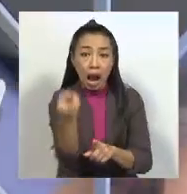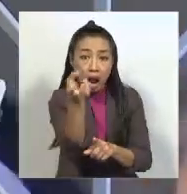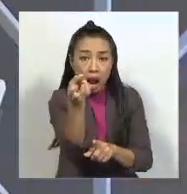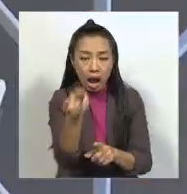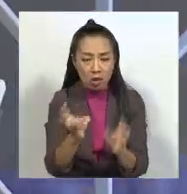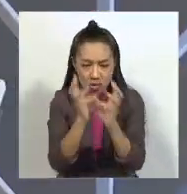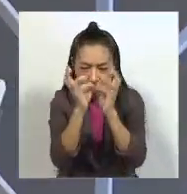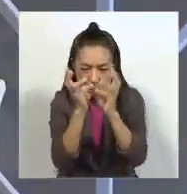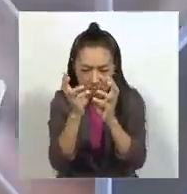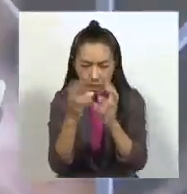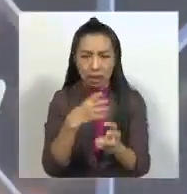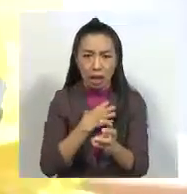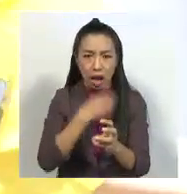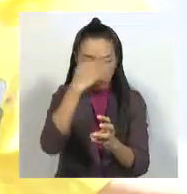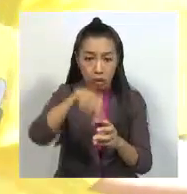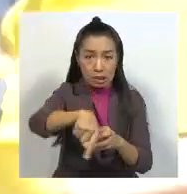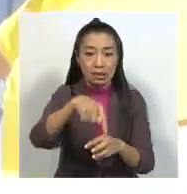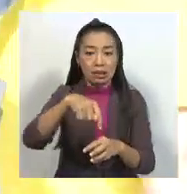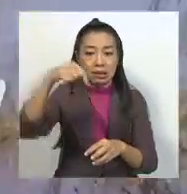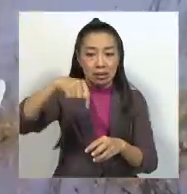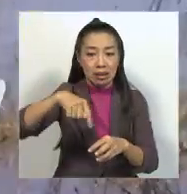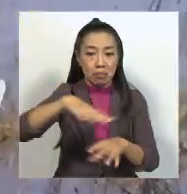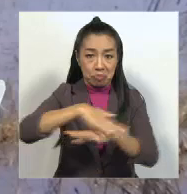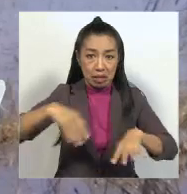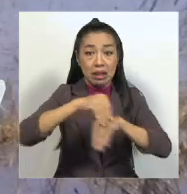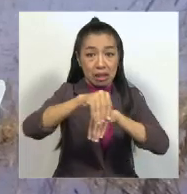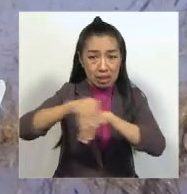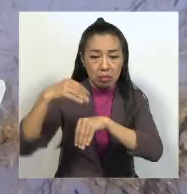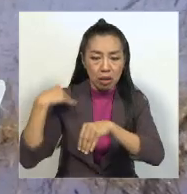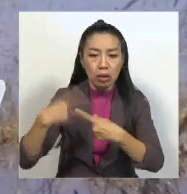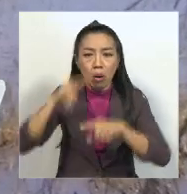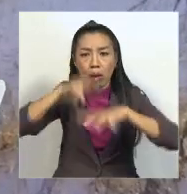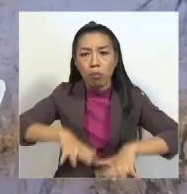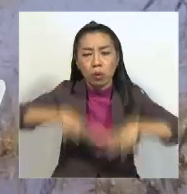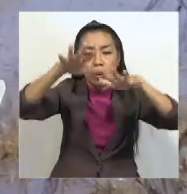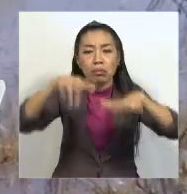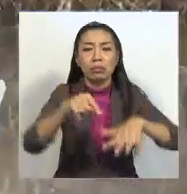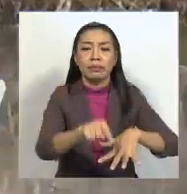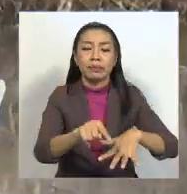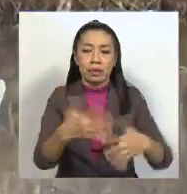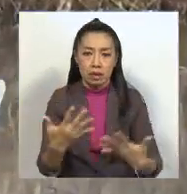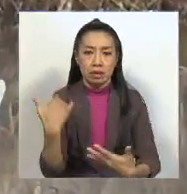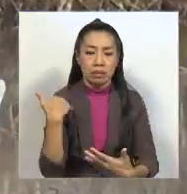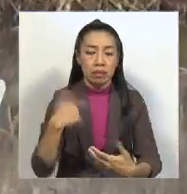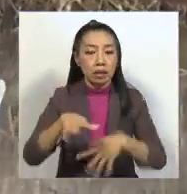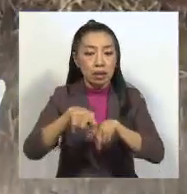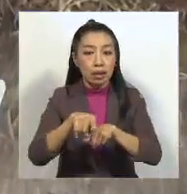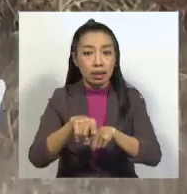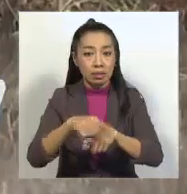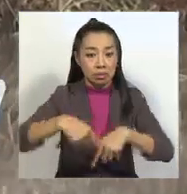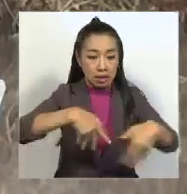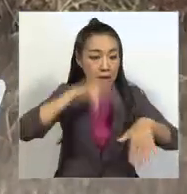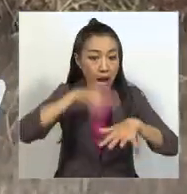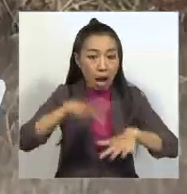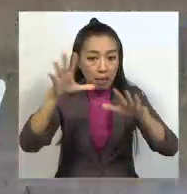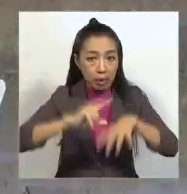ราะว่าที่ดอนมดแดงก็เป็นพื้นที่การเกษตรตลอดเส้นทางที่เราเข้ามานะฮะยังมีน้ำท่วมขังอยู่นะครับน้ำที่ดอนมดแดงเนี่ยรับมาจ